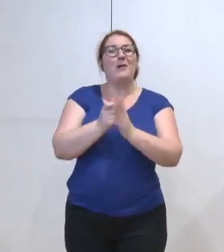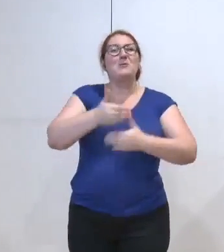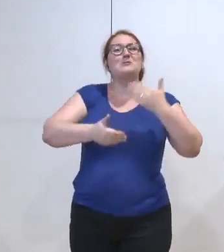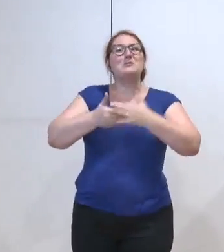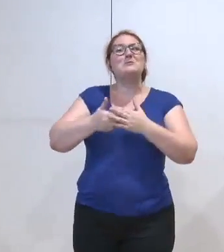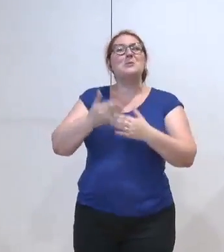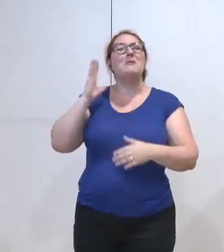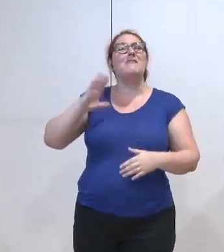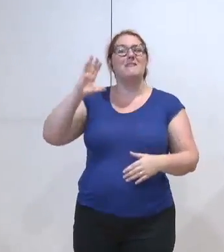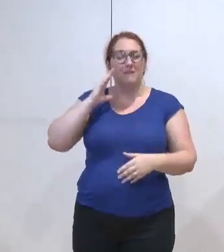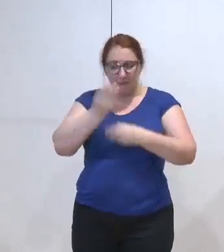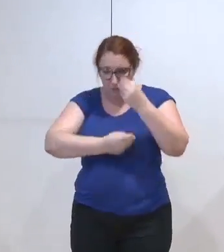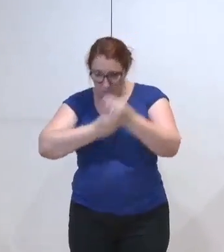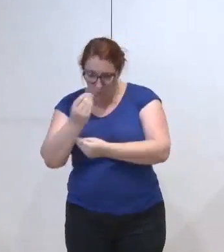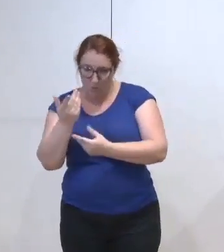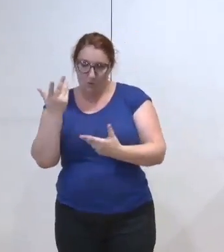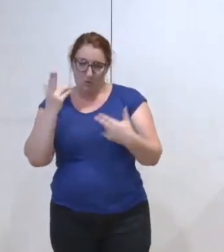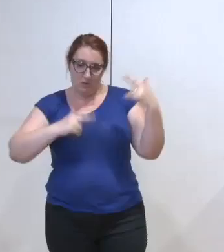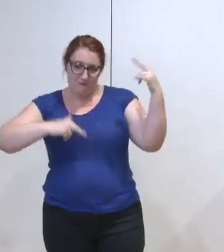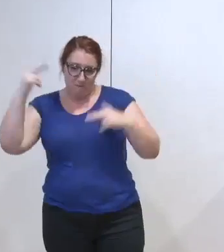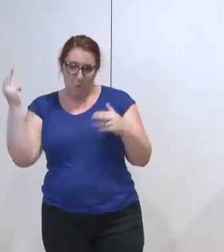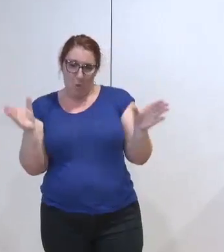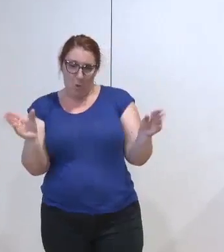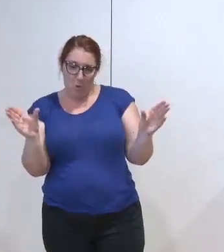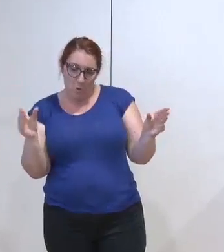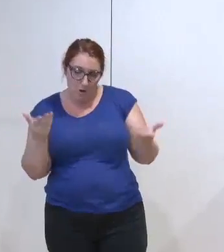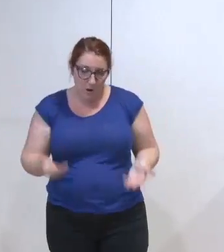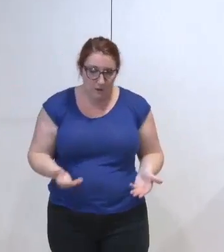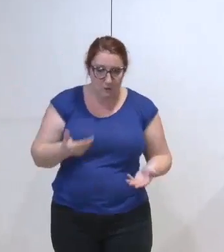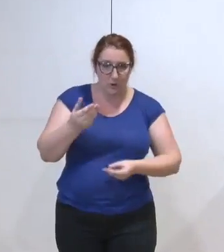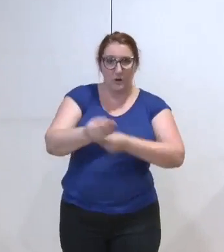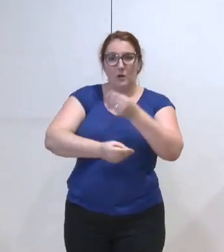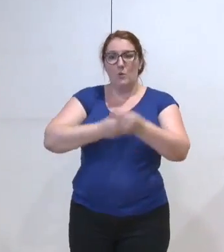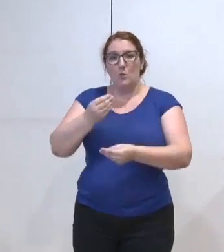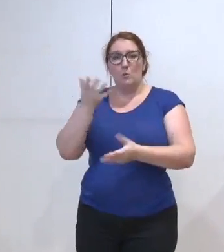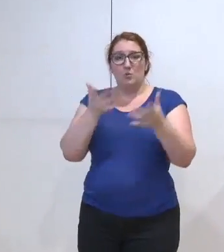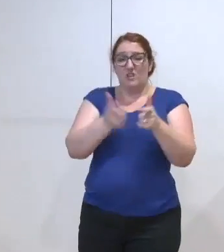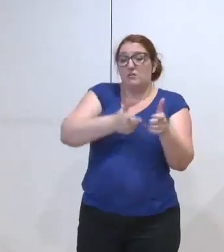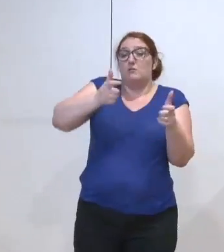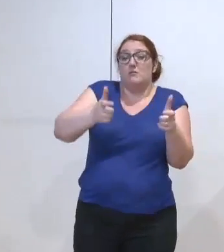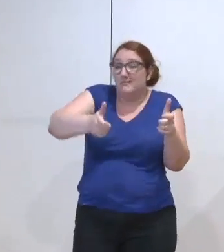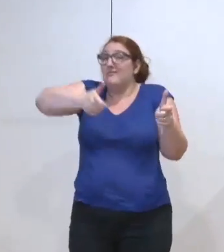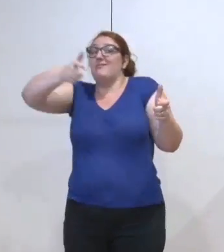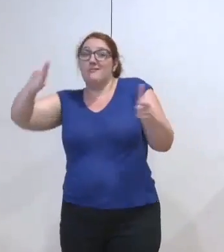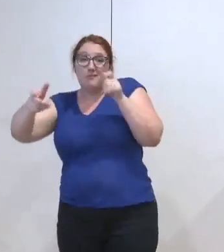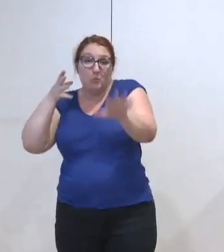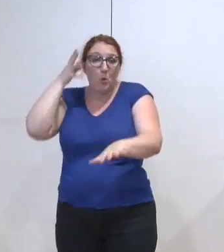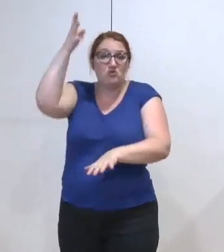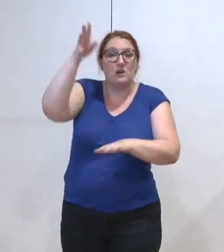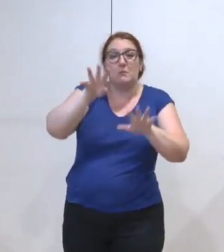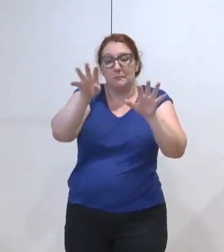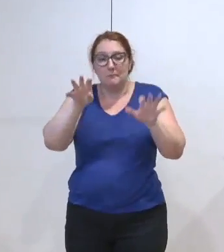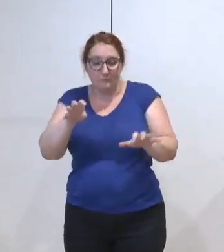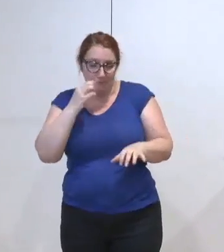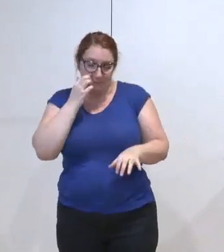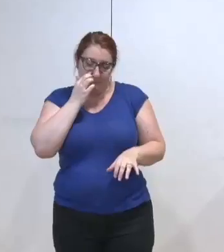de leur niveau d'isolation thermique actuelle et des projets éventuellement connus de transformation et d'extension alors de cette analyse sont ressortis